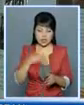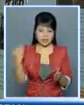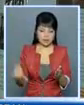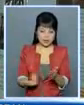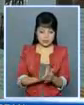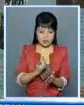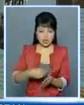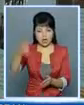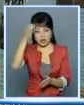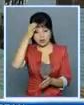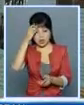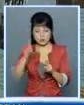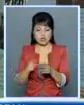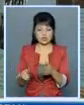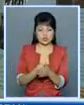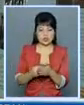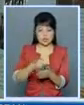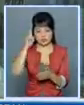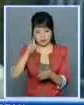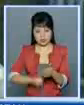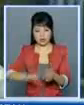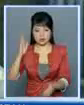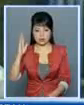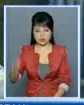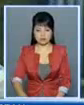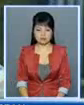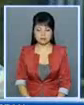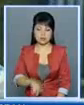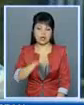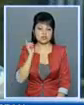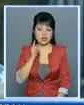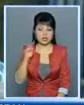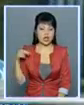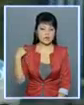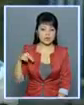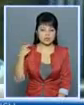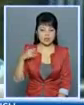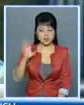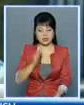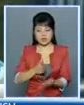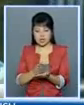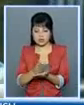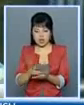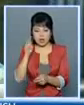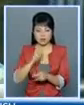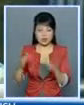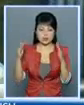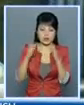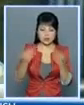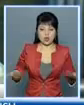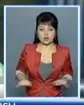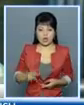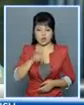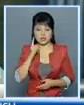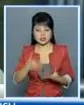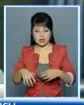инновация ғылымда үлкен жетістіктерге жететініне сенімді. Президент жастар саясаты, білім, тұрғын үй жастар арасындағы